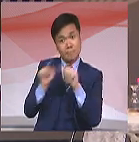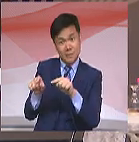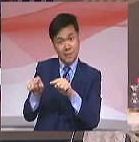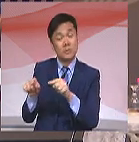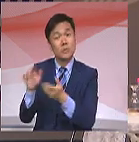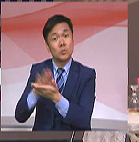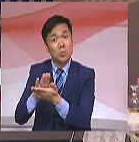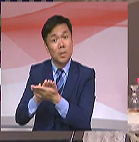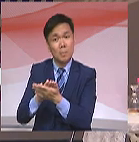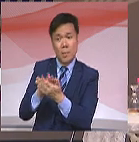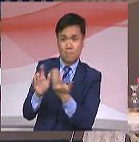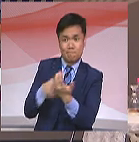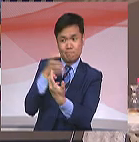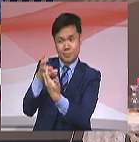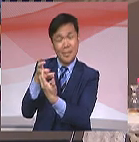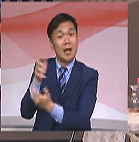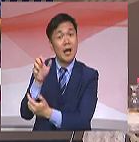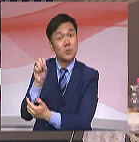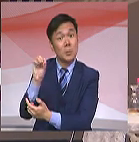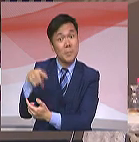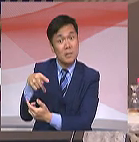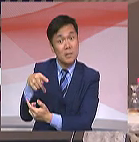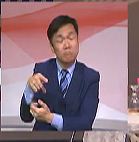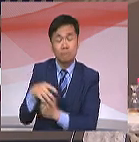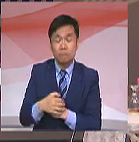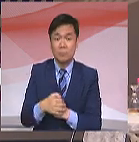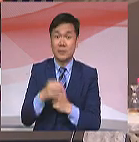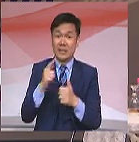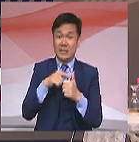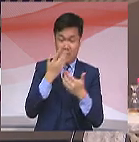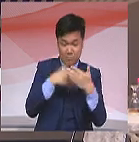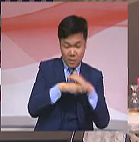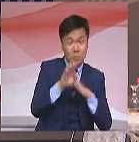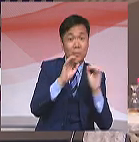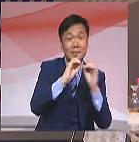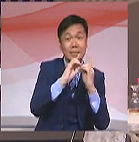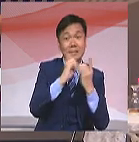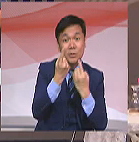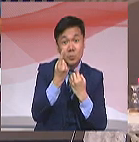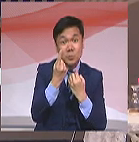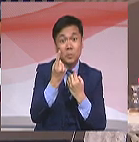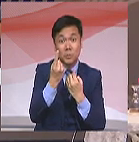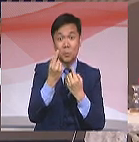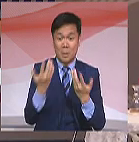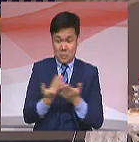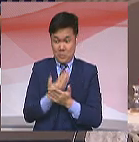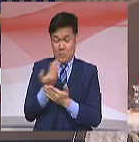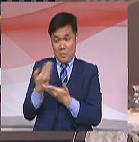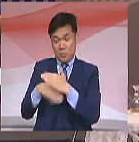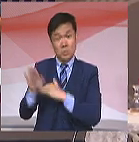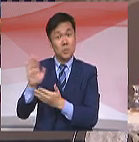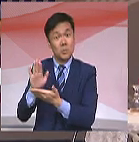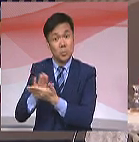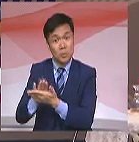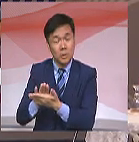SOP di sekolah, khususnya anak-anak yang baru masuk ke tahun 1 sebagai contoh, maka KPM